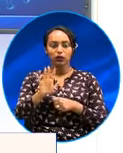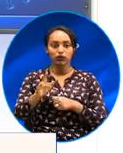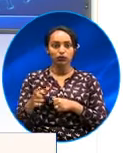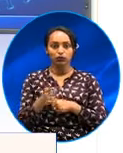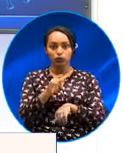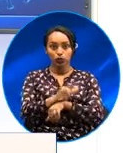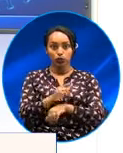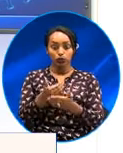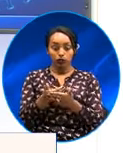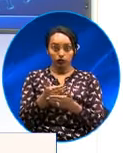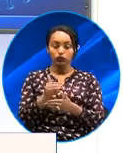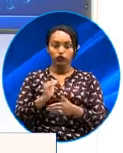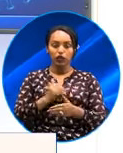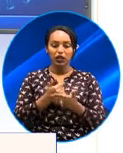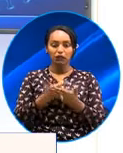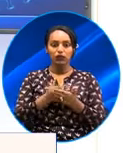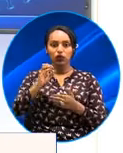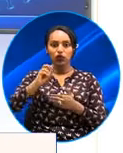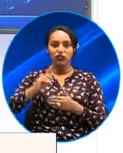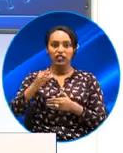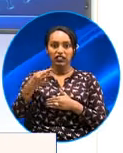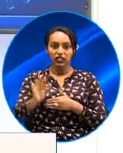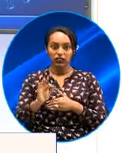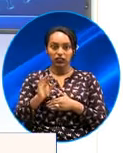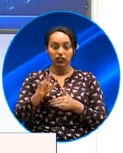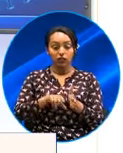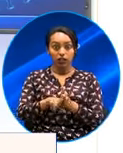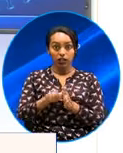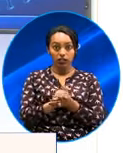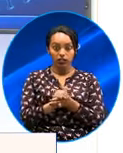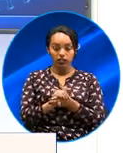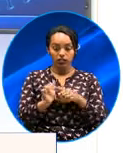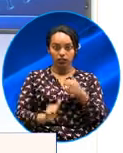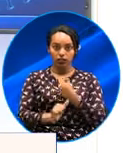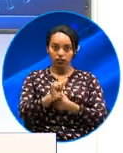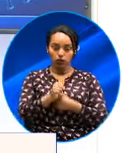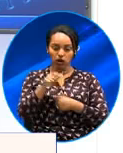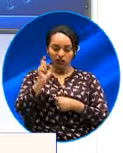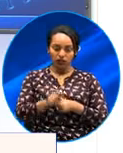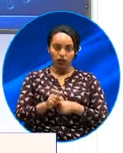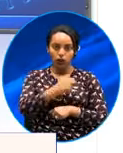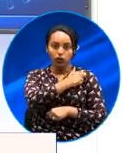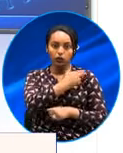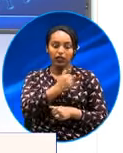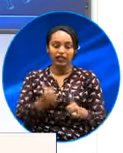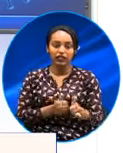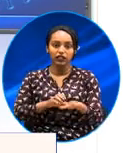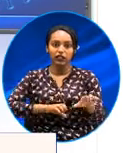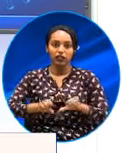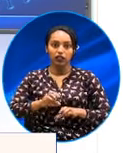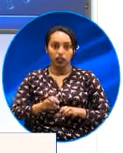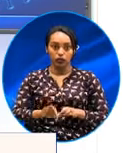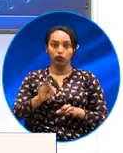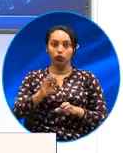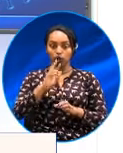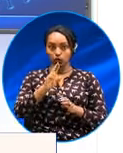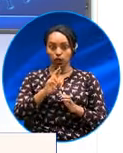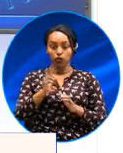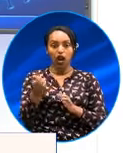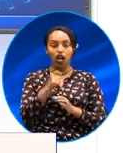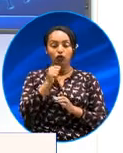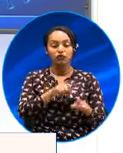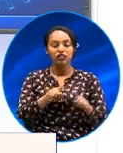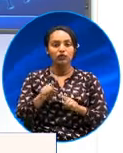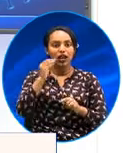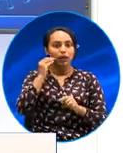12575 የሚደርሱ ዜጎቻችን በዚሁ የኮቪድ-19 የኮሮና ቫይረስ ተጠቅተው አስፈላጊውን ህክምና ክትትል እየተደረገላቸው የሚገኙ ናቸው። አሊያም